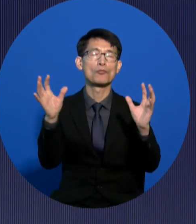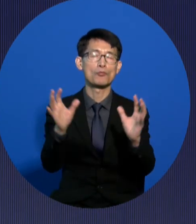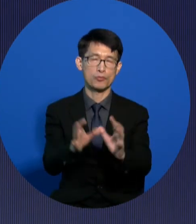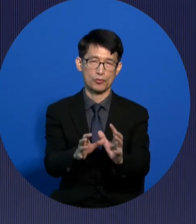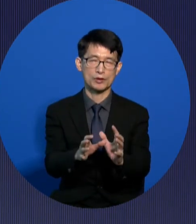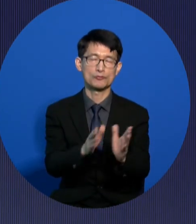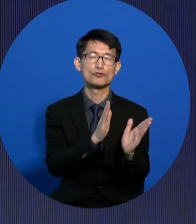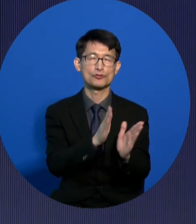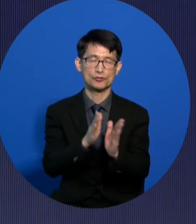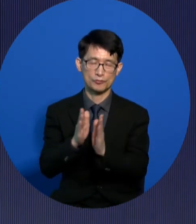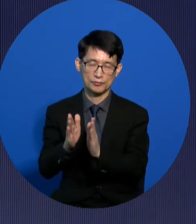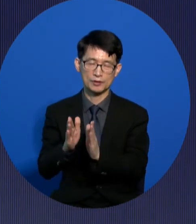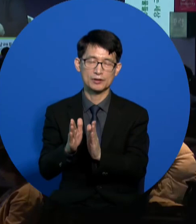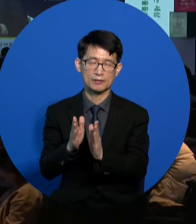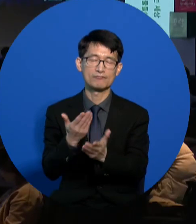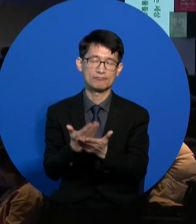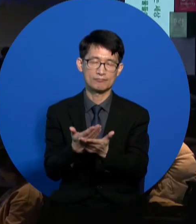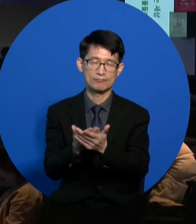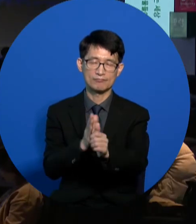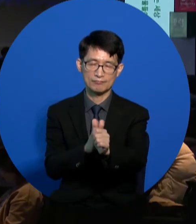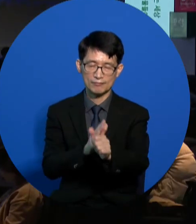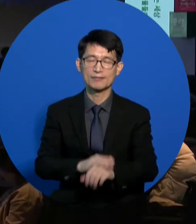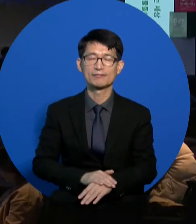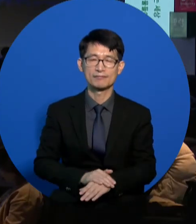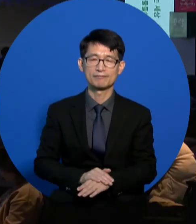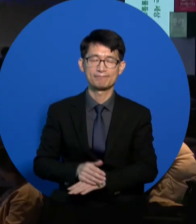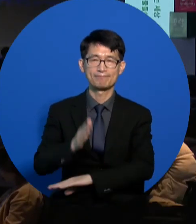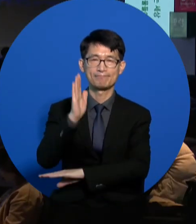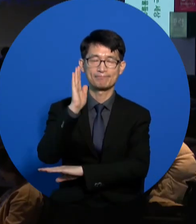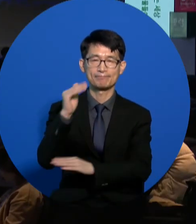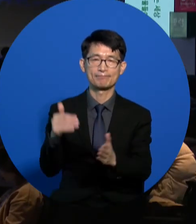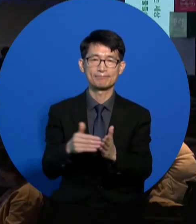바라봅니다. 고맙습니다. 네, 감사합니다.